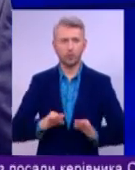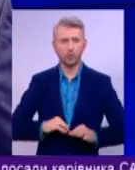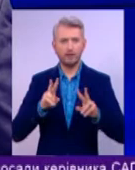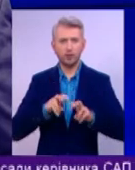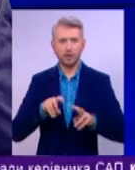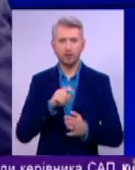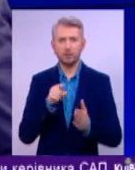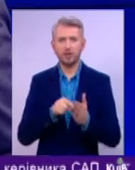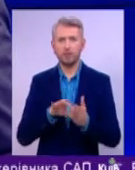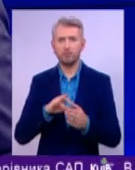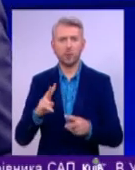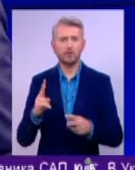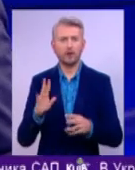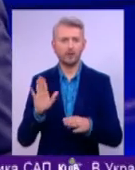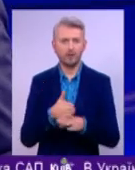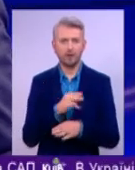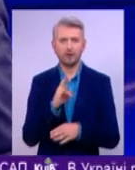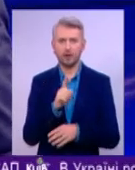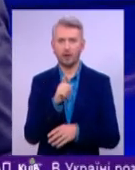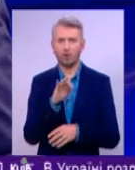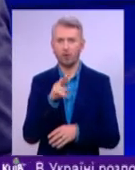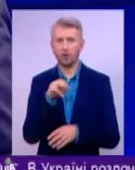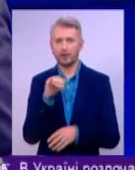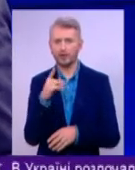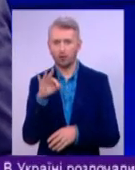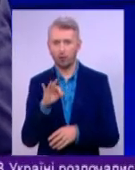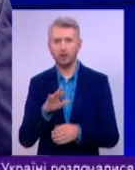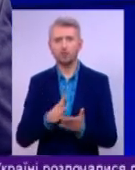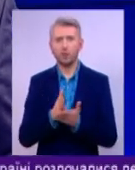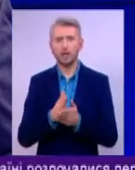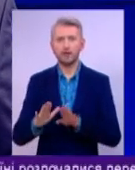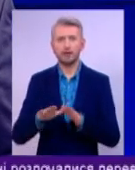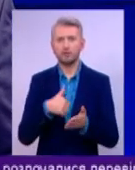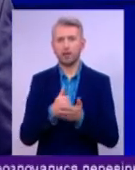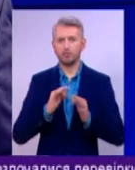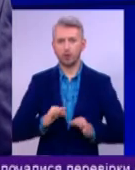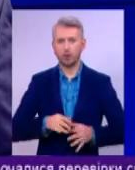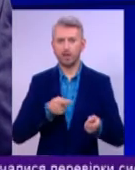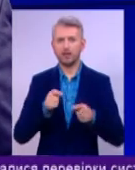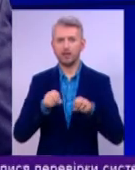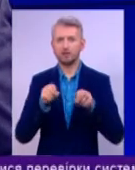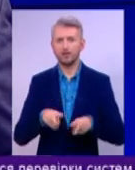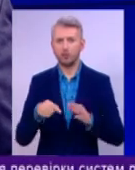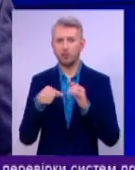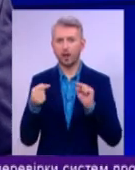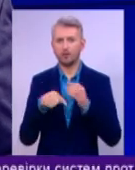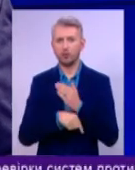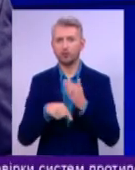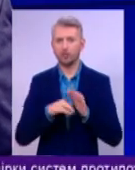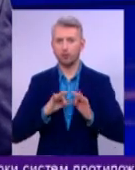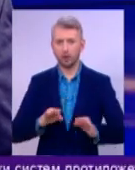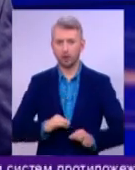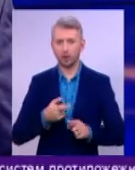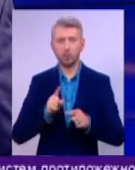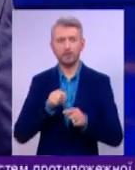розглянути питання про зняття Назара Холодницького з посади заступника генпрокурора, керівника спеціалізованої антикорупційної прокуратури. Про це